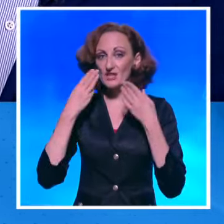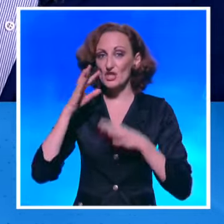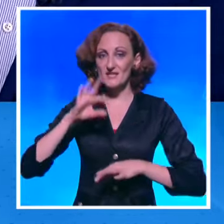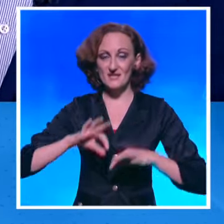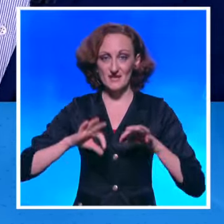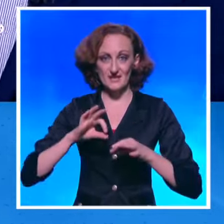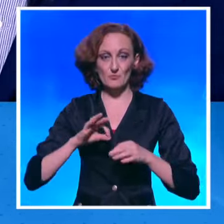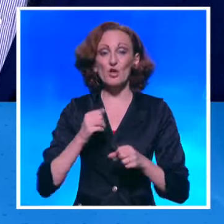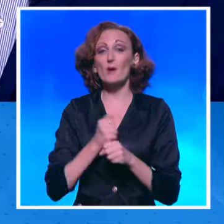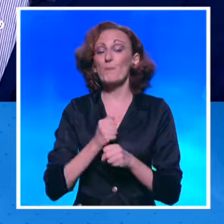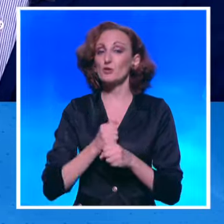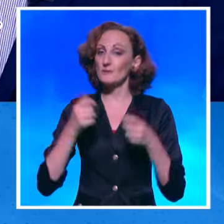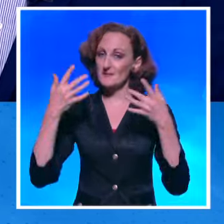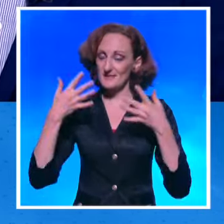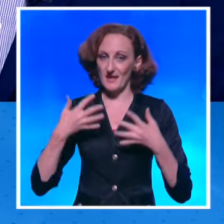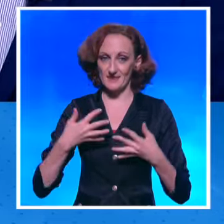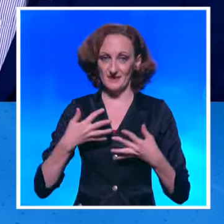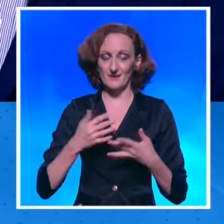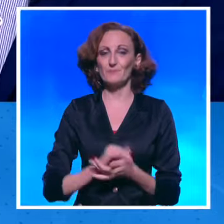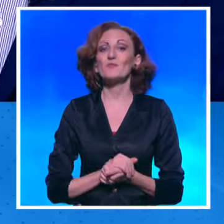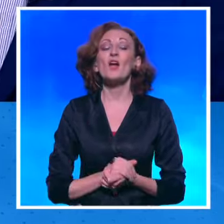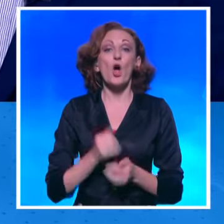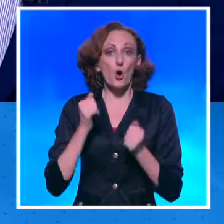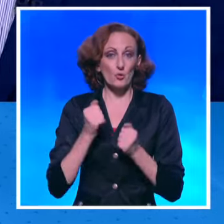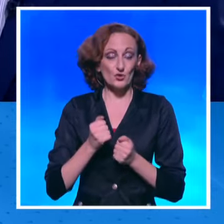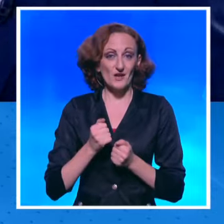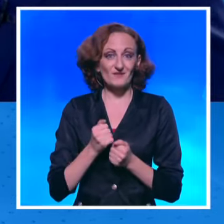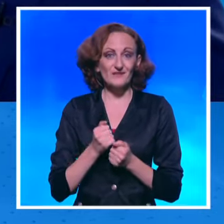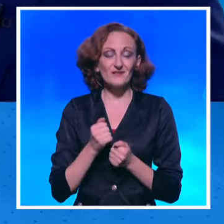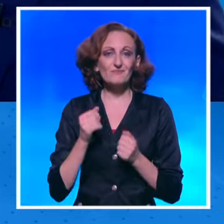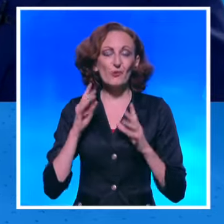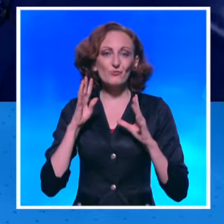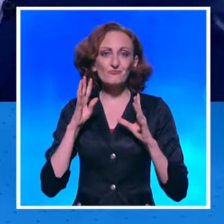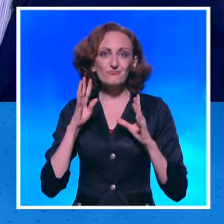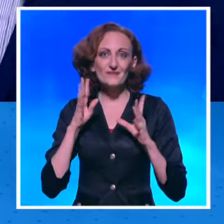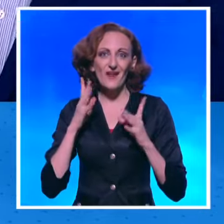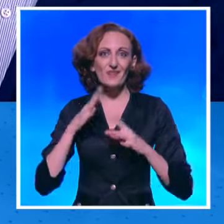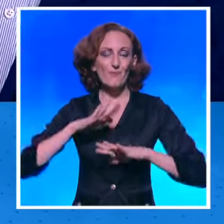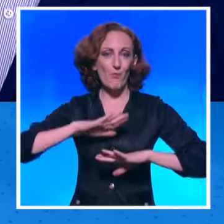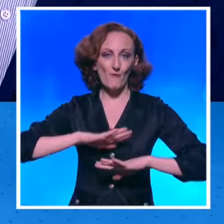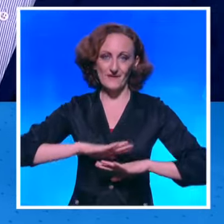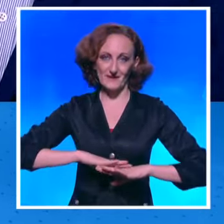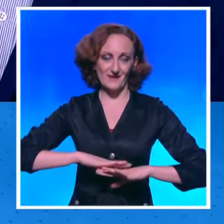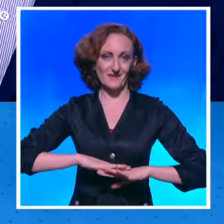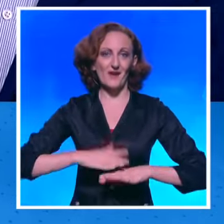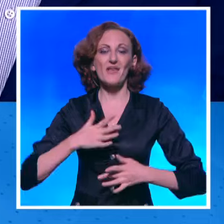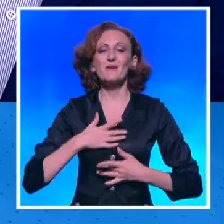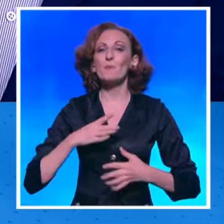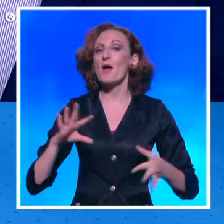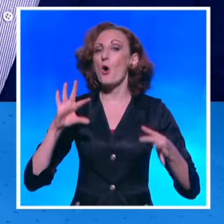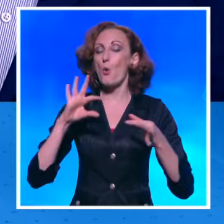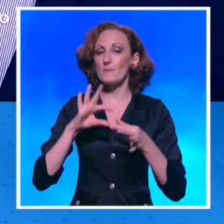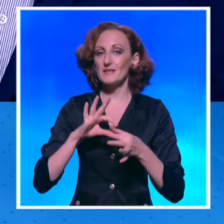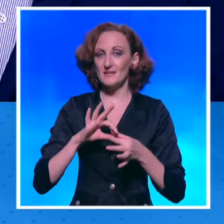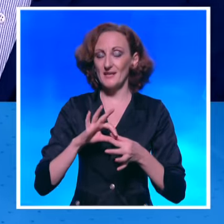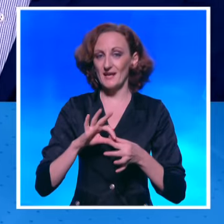с данни и сега очакваме много странни електорални поведения. Така имаме обединение в